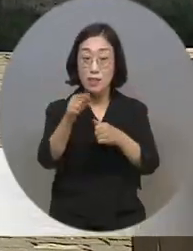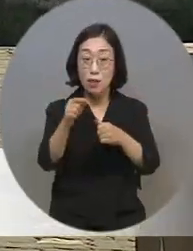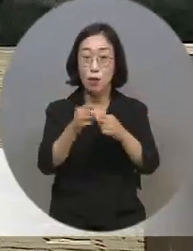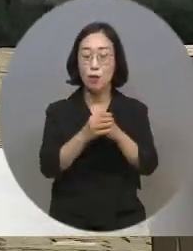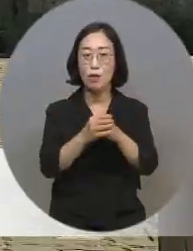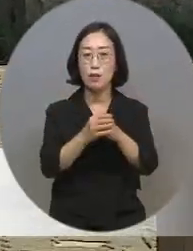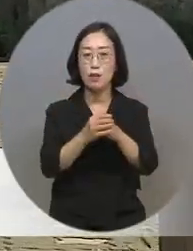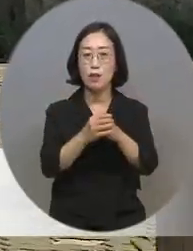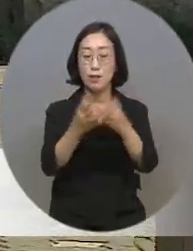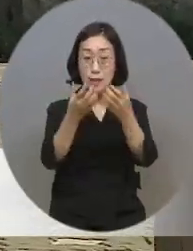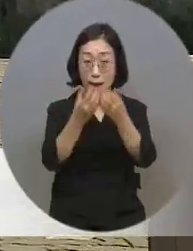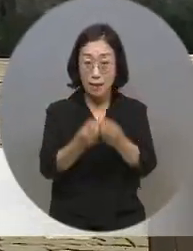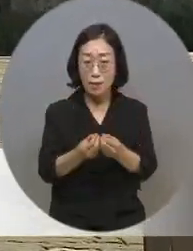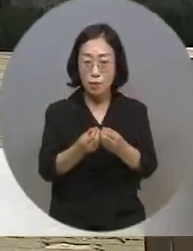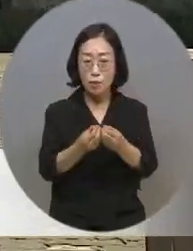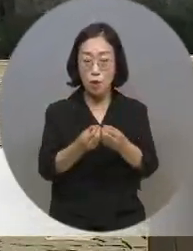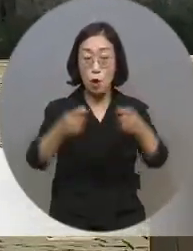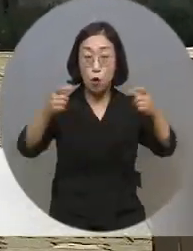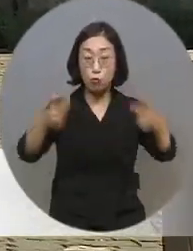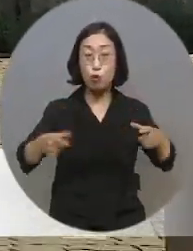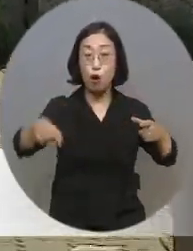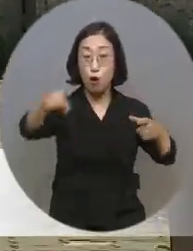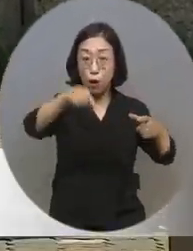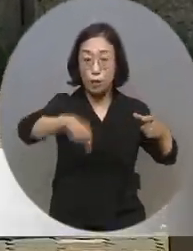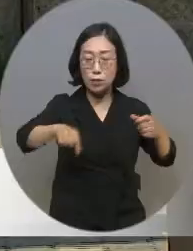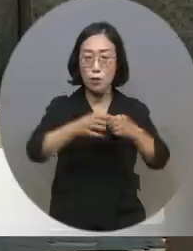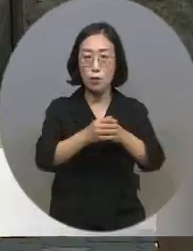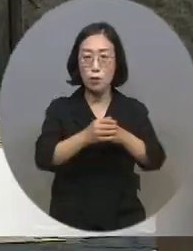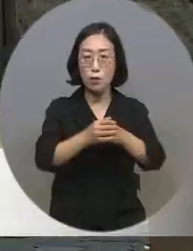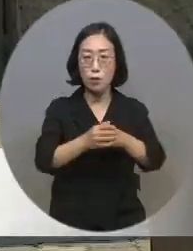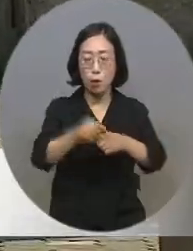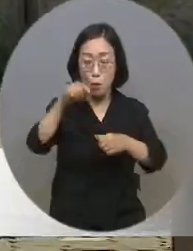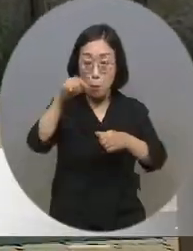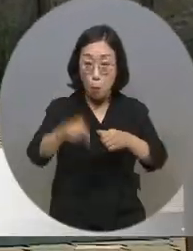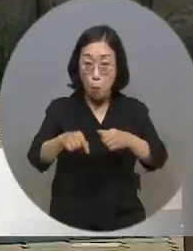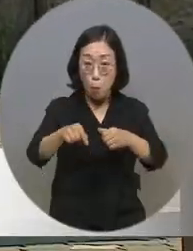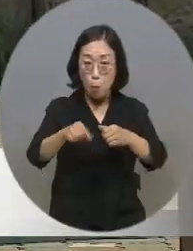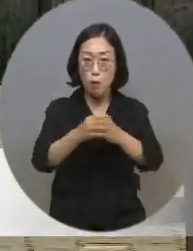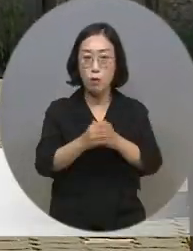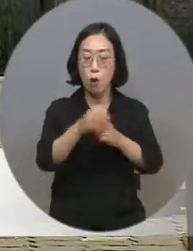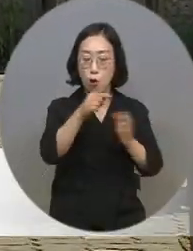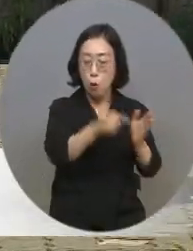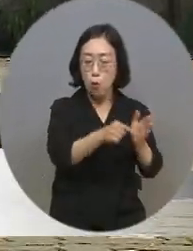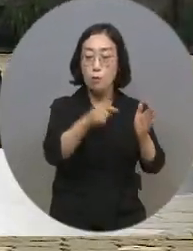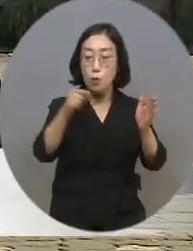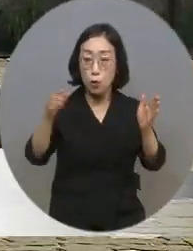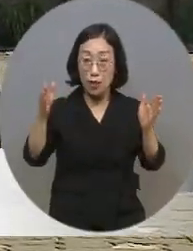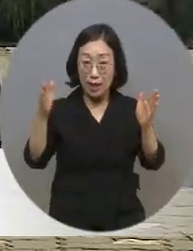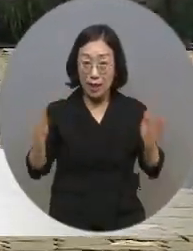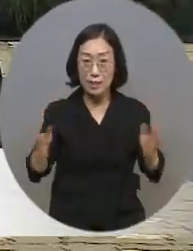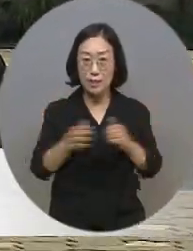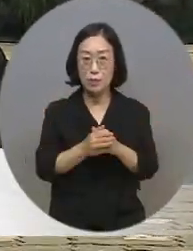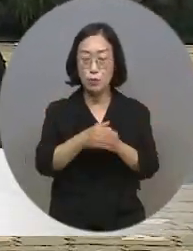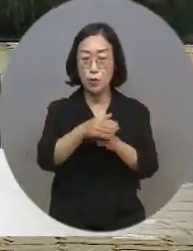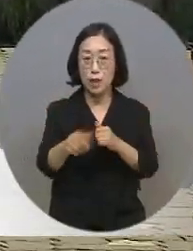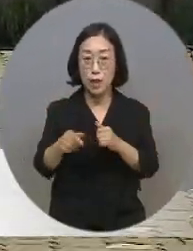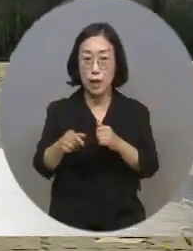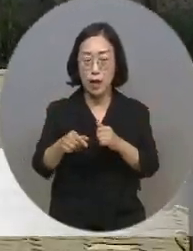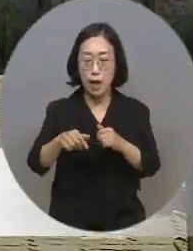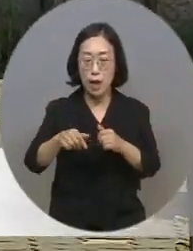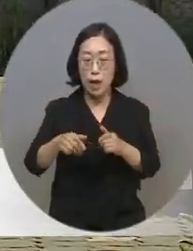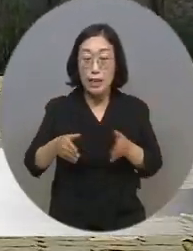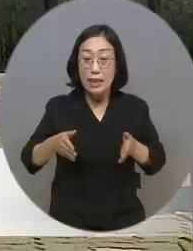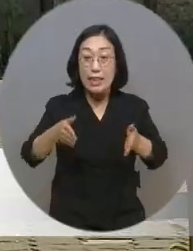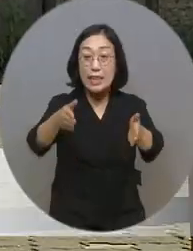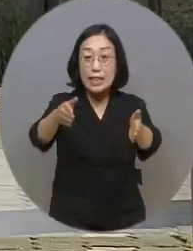기간을 뭐 예를 들어 여기 공사 구역 하나를 더 늘려서 어 여기서부터 그러면 우리가 그 보행 정보